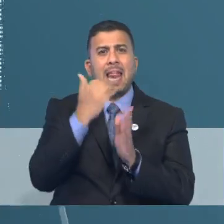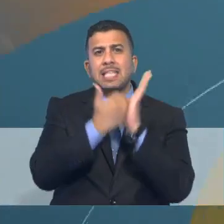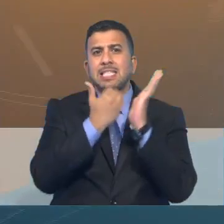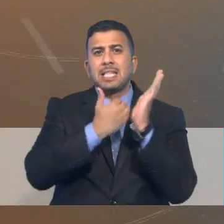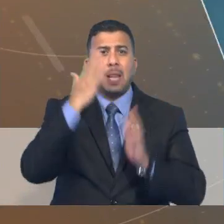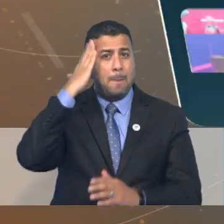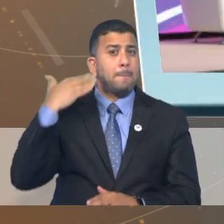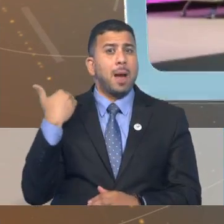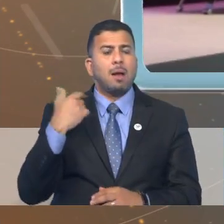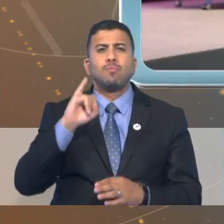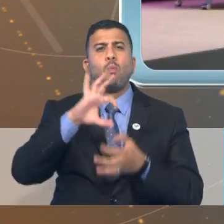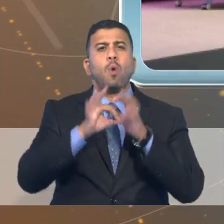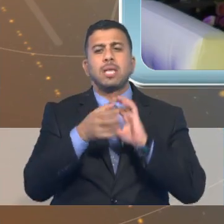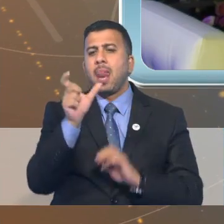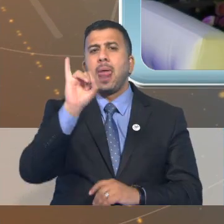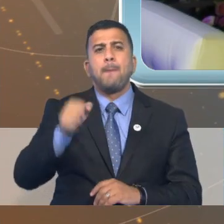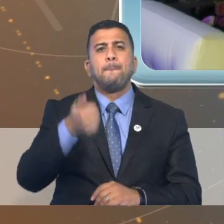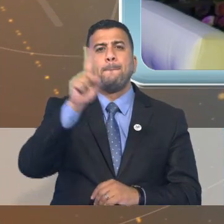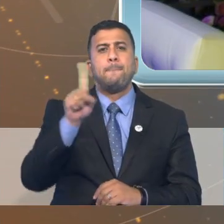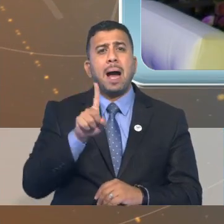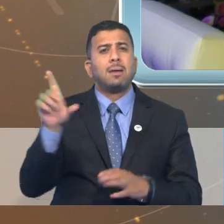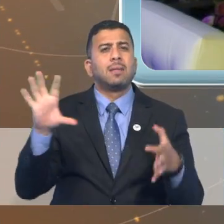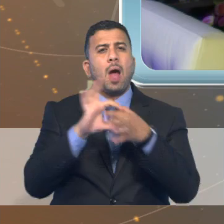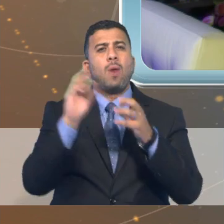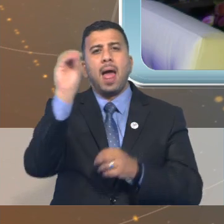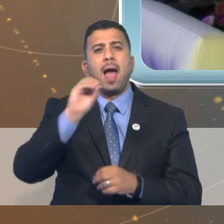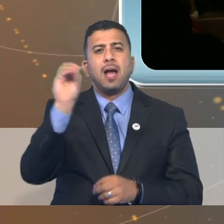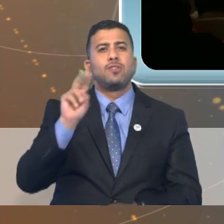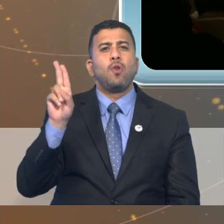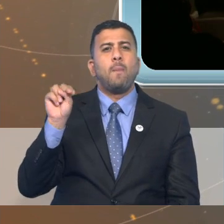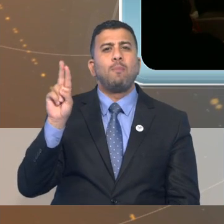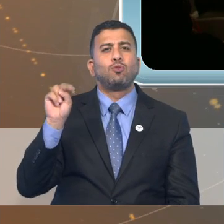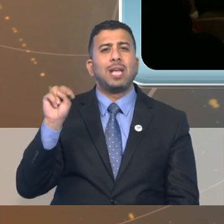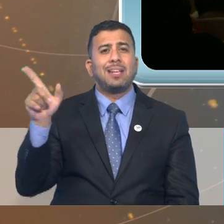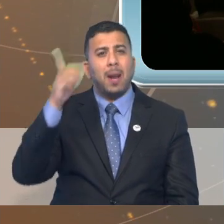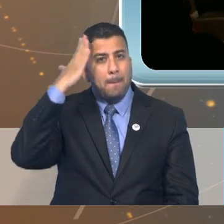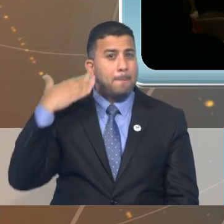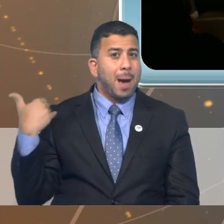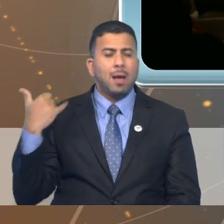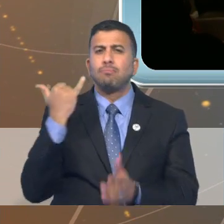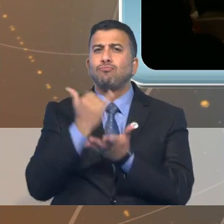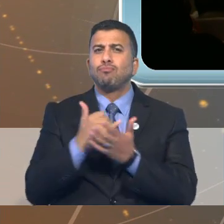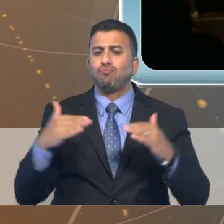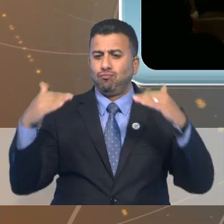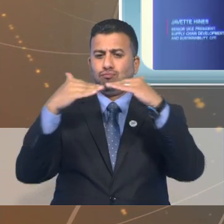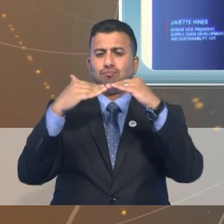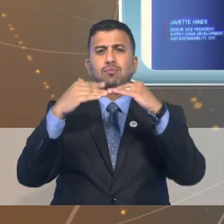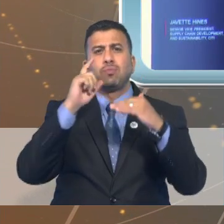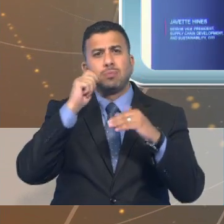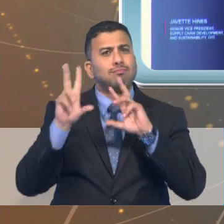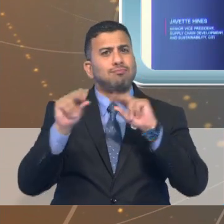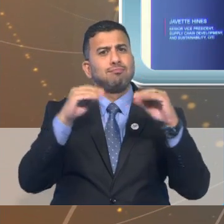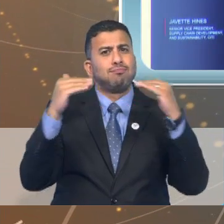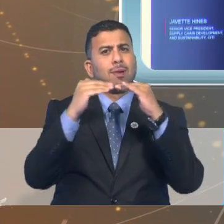التي تنظمها مؤسسة نماء بالتعاون مع هيئة الأمم المتحدة للمرأة المعنية بالمساواة بين الجنسين والنصير